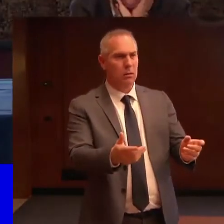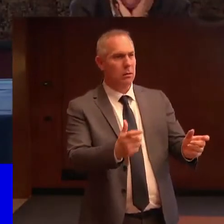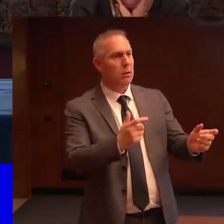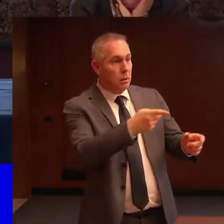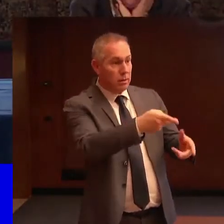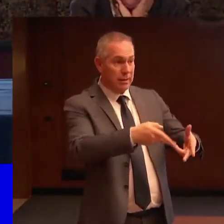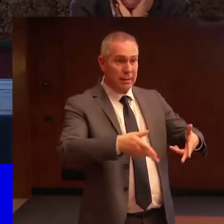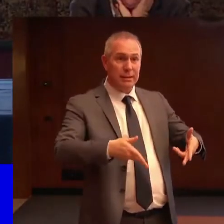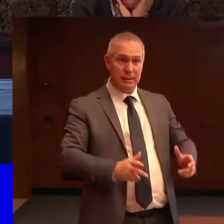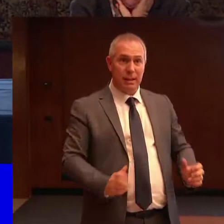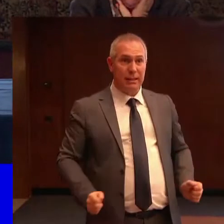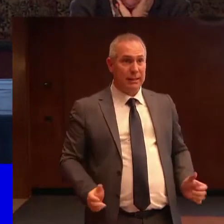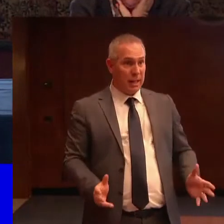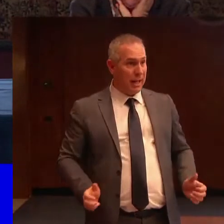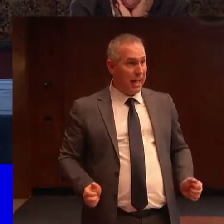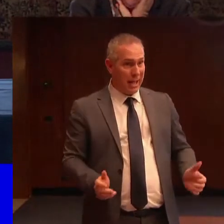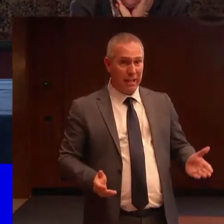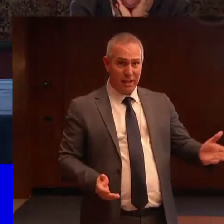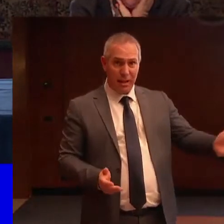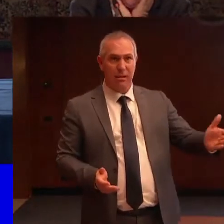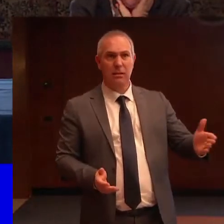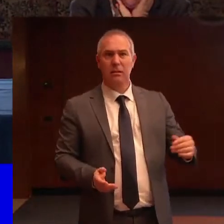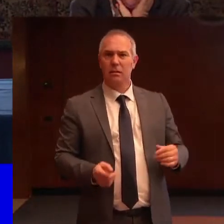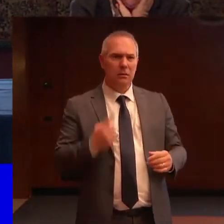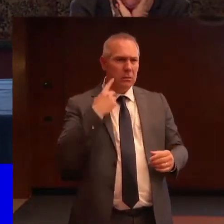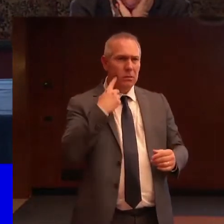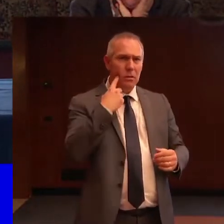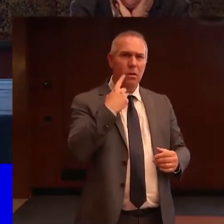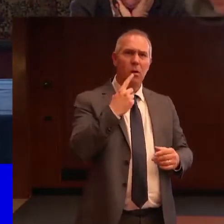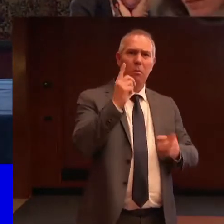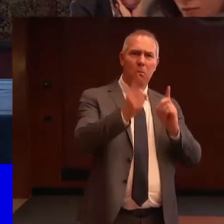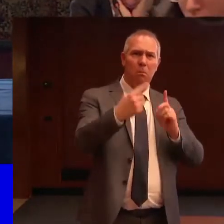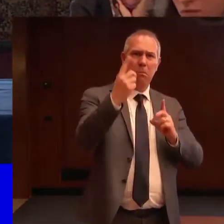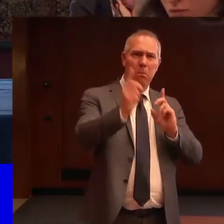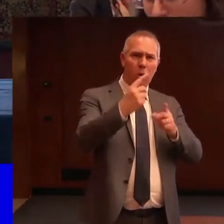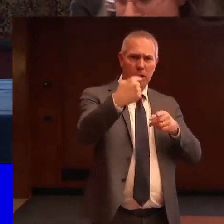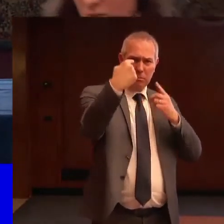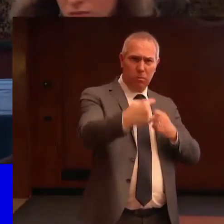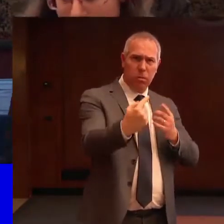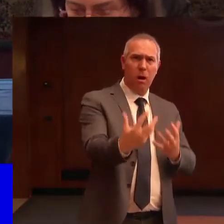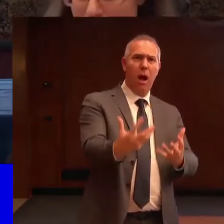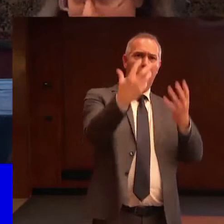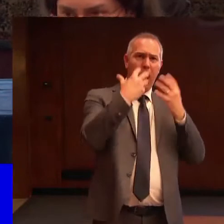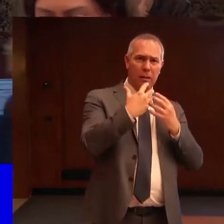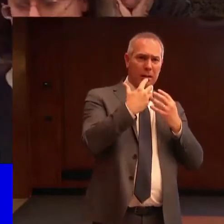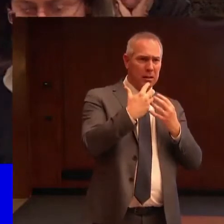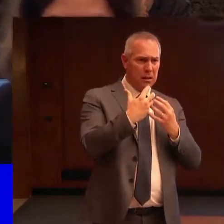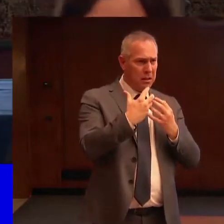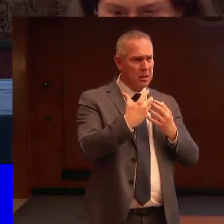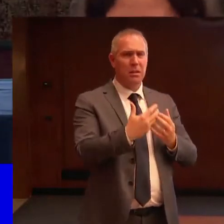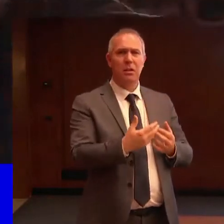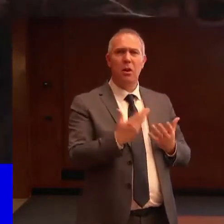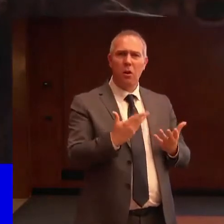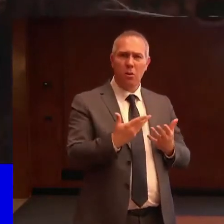rotelle, un giorno si era sentita aggredire da un avversario politico in maniera proprio insultante, ma non